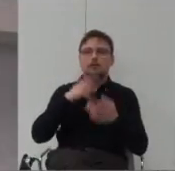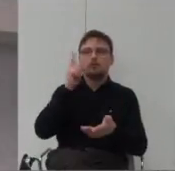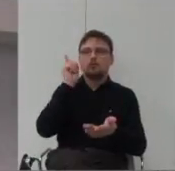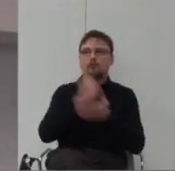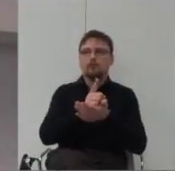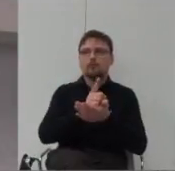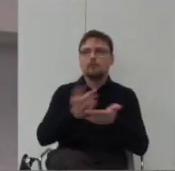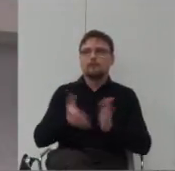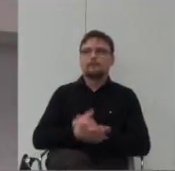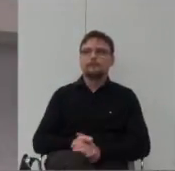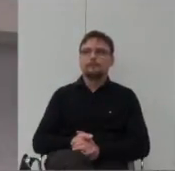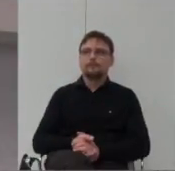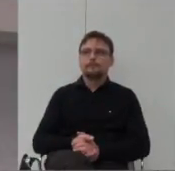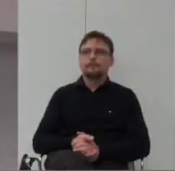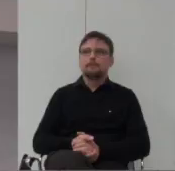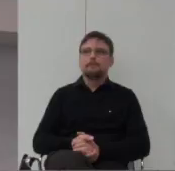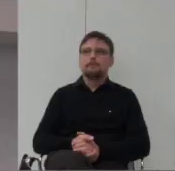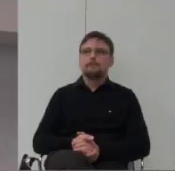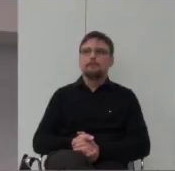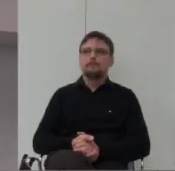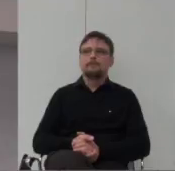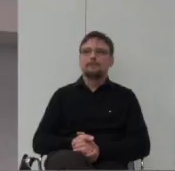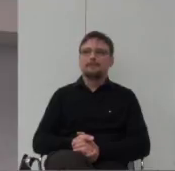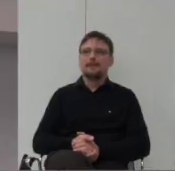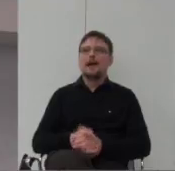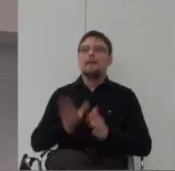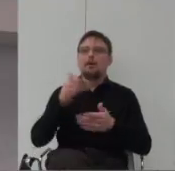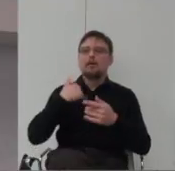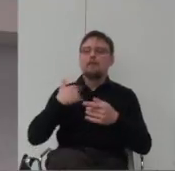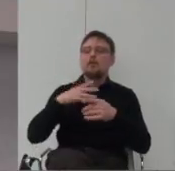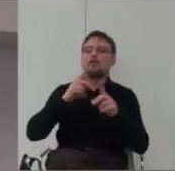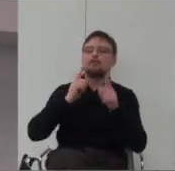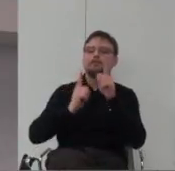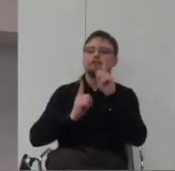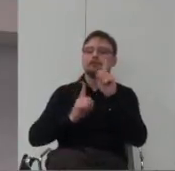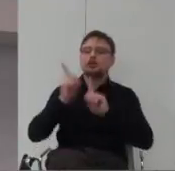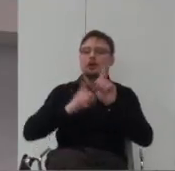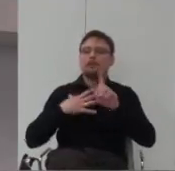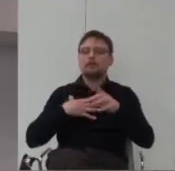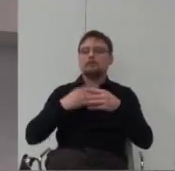połowa wieku XIX przyniosła faktyczne wprowadzenie go w życie.